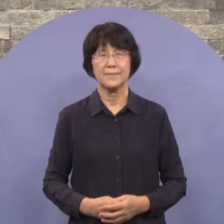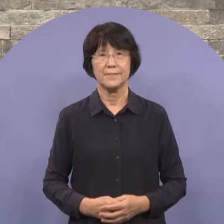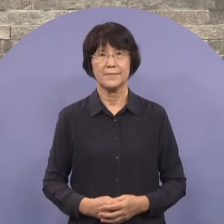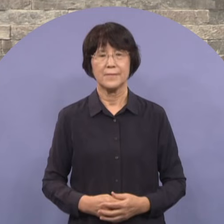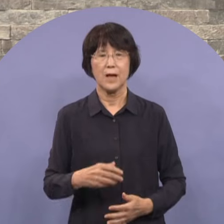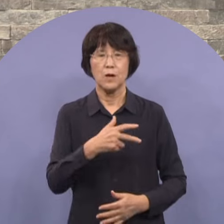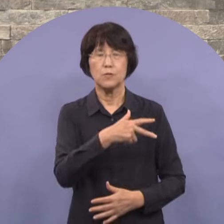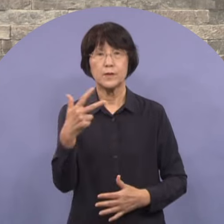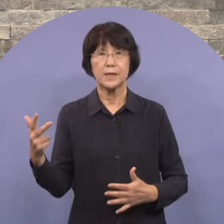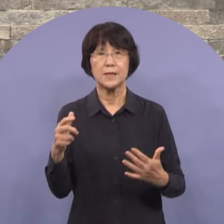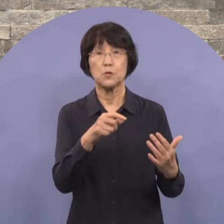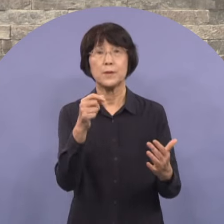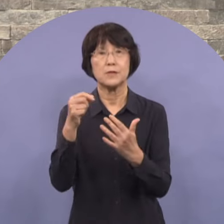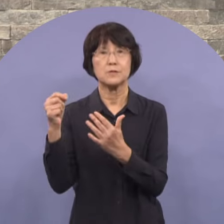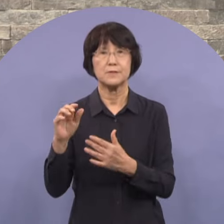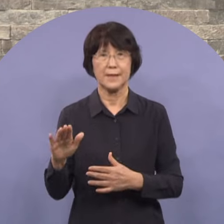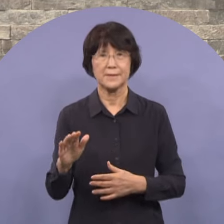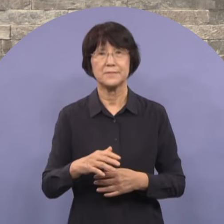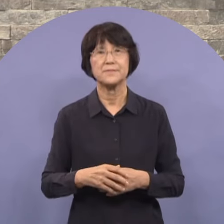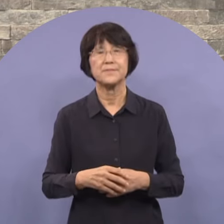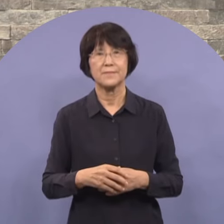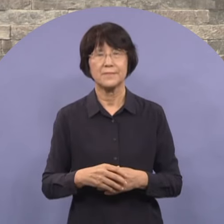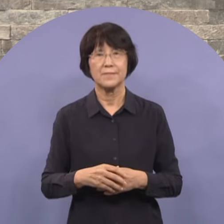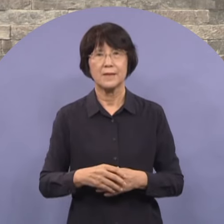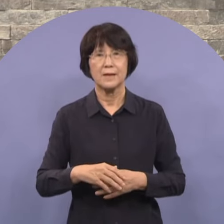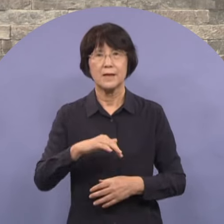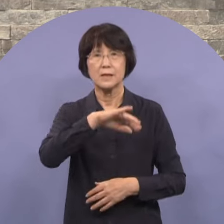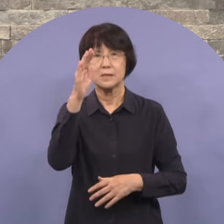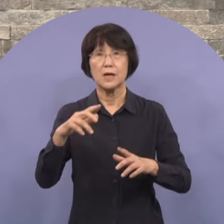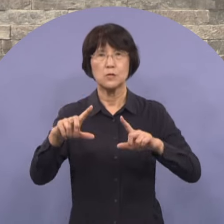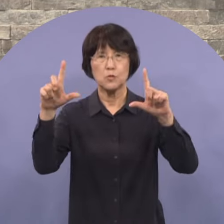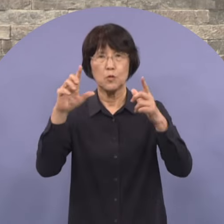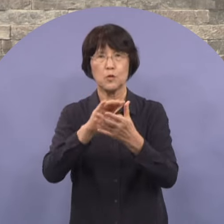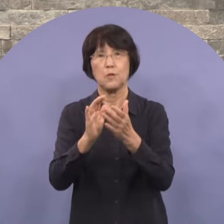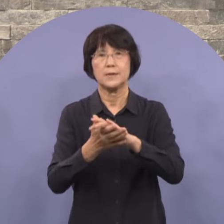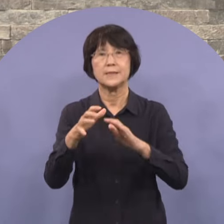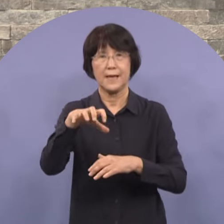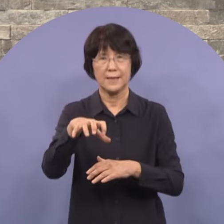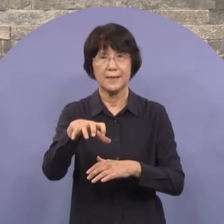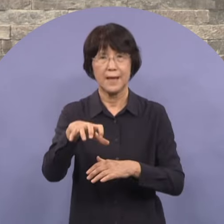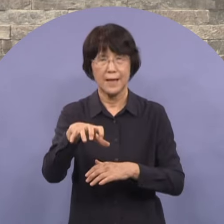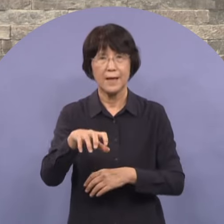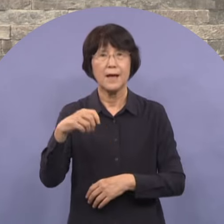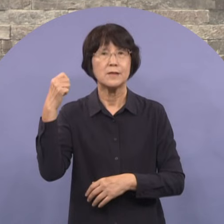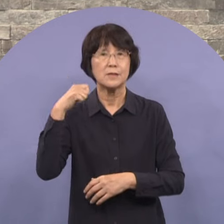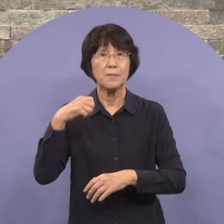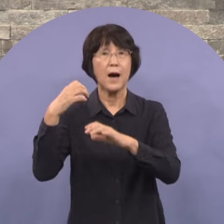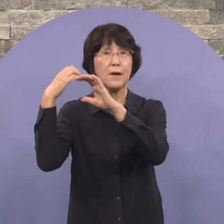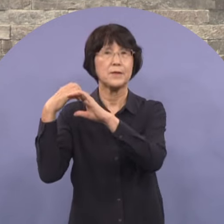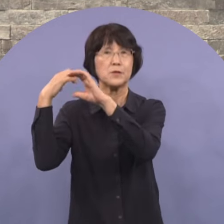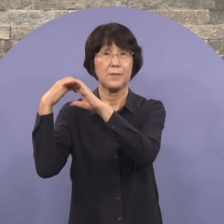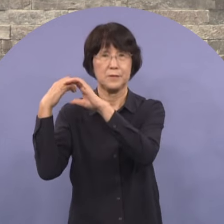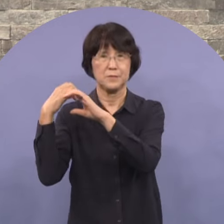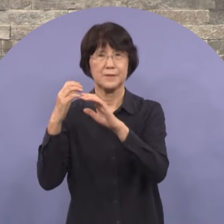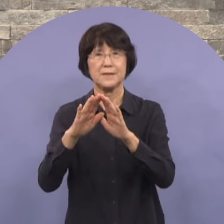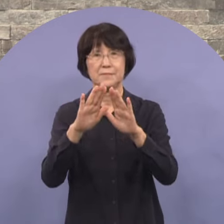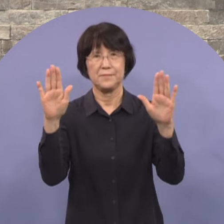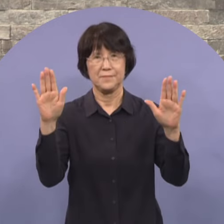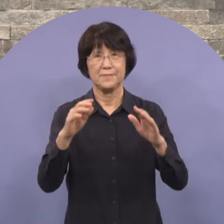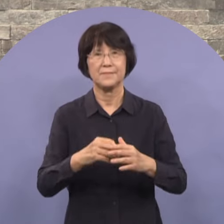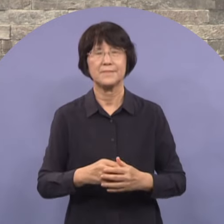ウィークリートピックスのコーナーです。山東幼稚園でサマーフェスティバルが開催されました。